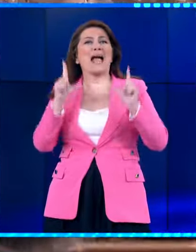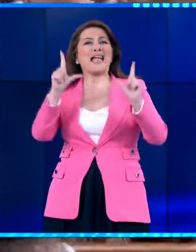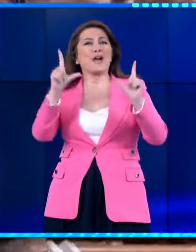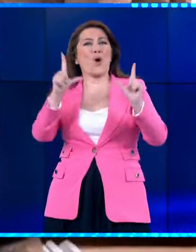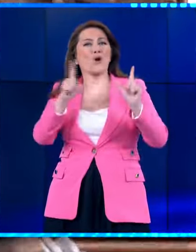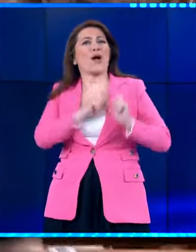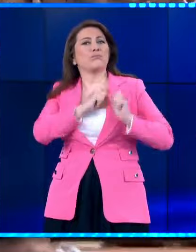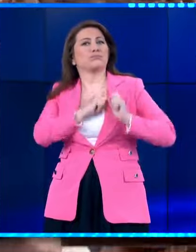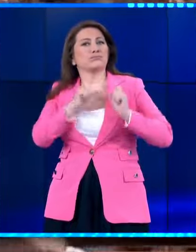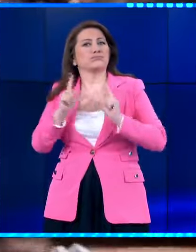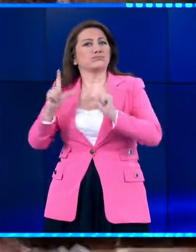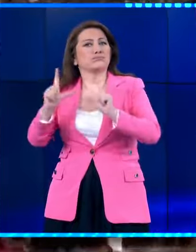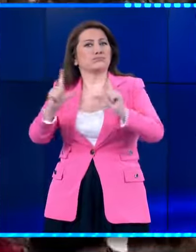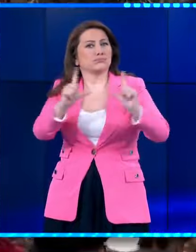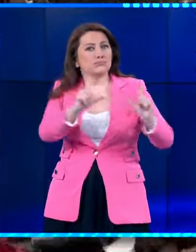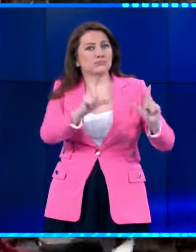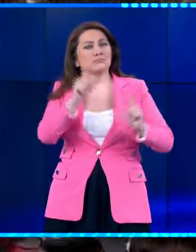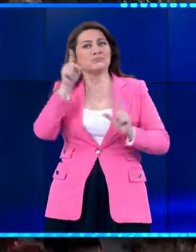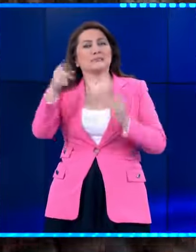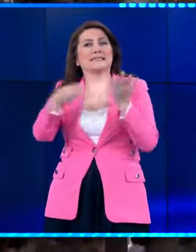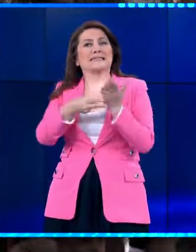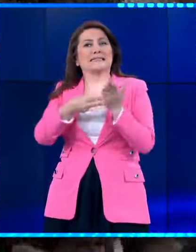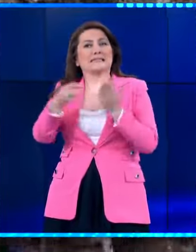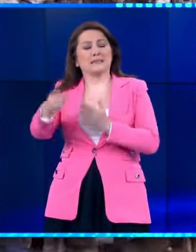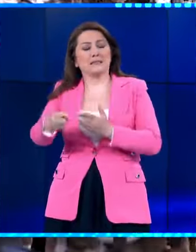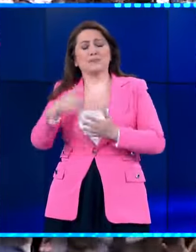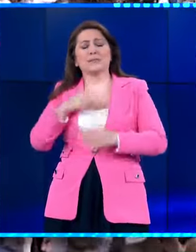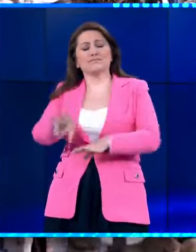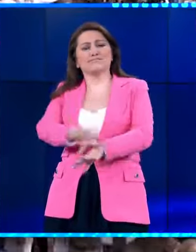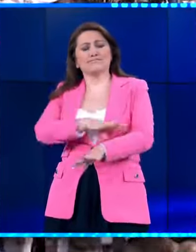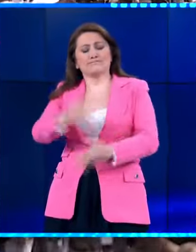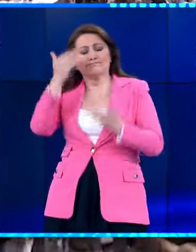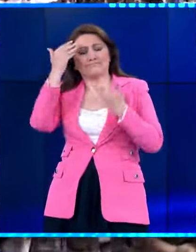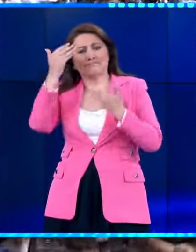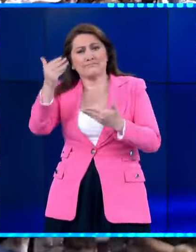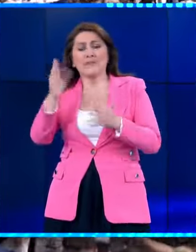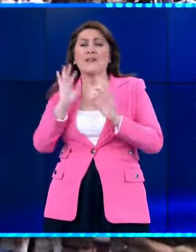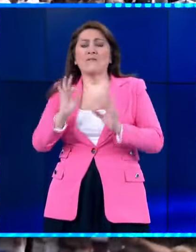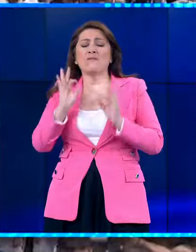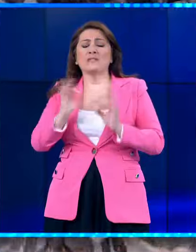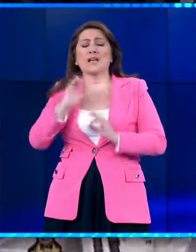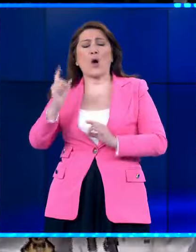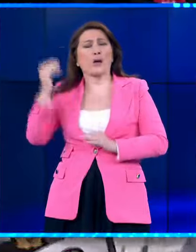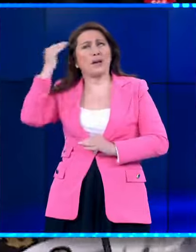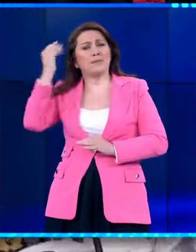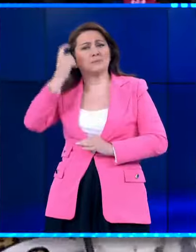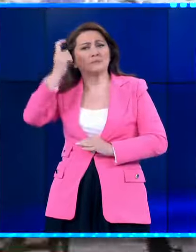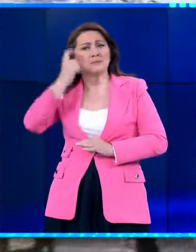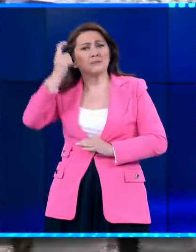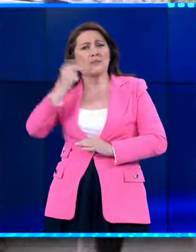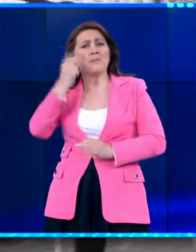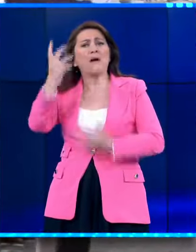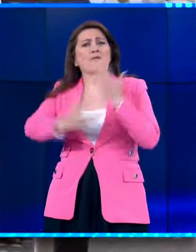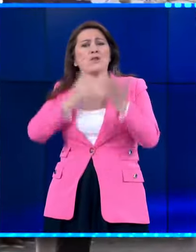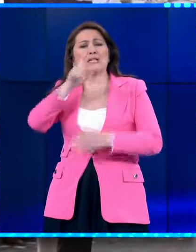Μεγαλόχαρης στην Τίνο. Με συγκίνηση και κατάνοιξη τιμήθηκε λοιπόν η κοίμηση της Θεοτόκου, στη σκιά ωστόσο των πυρκαγιών στην Αττική. Από τη Λέσβο, η